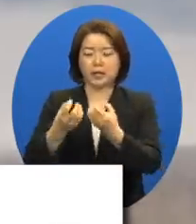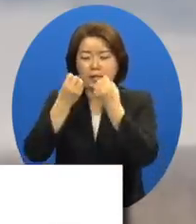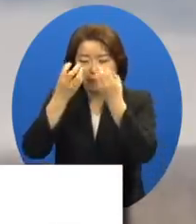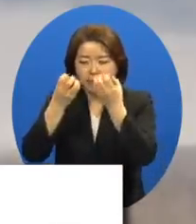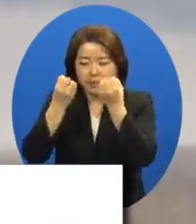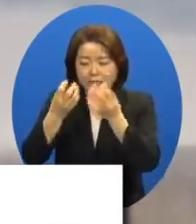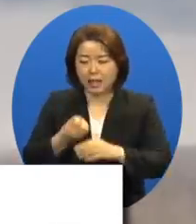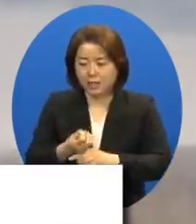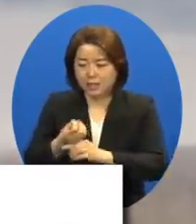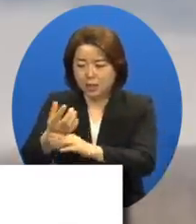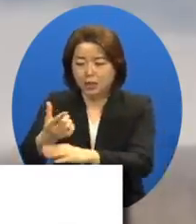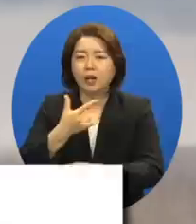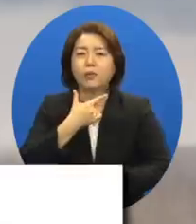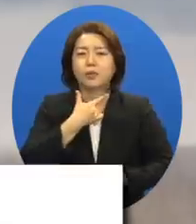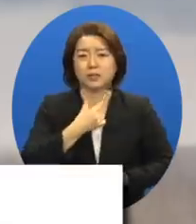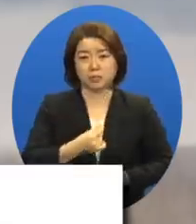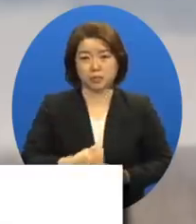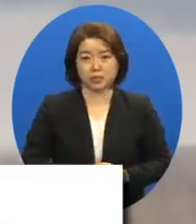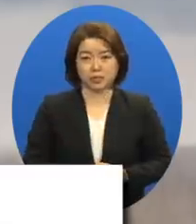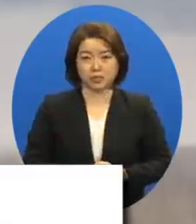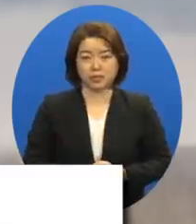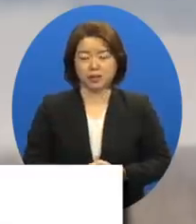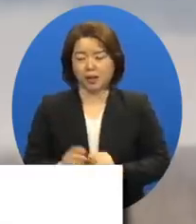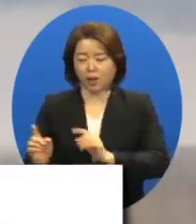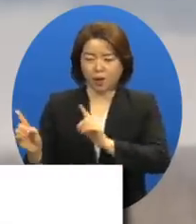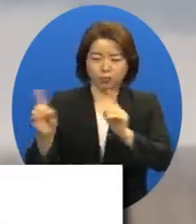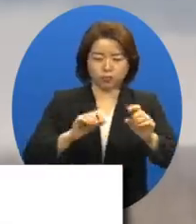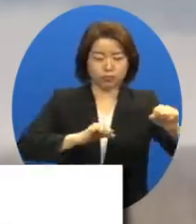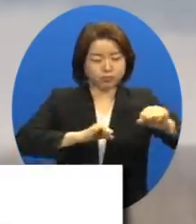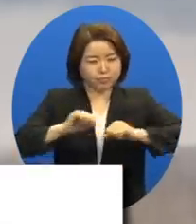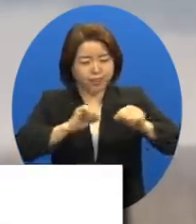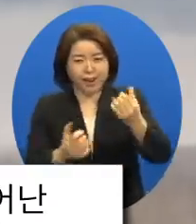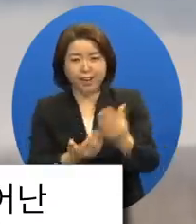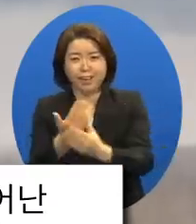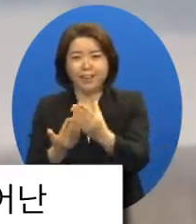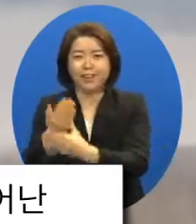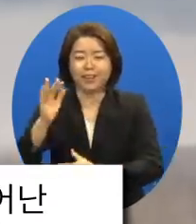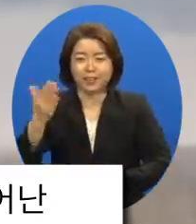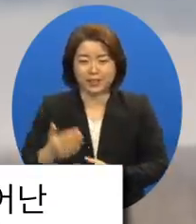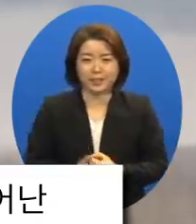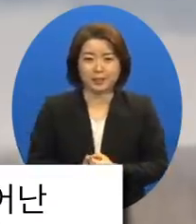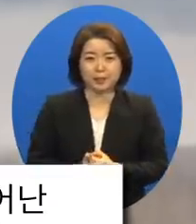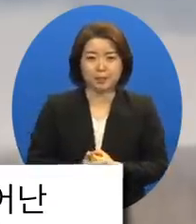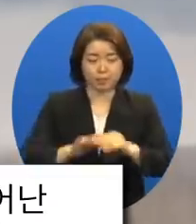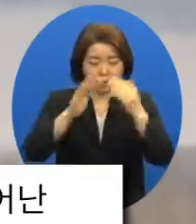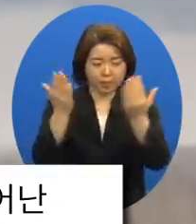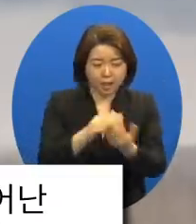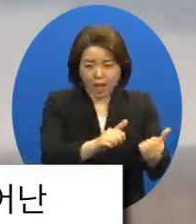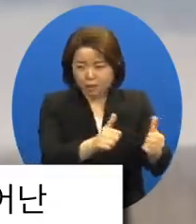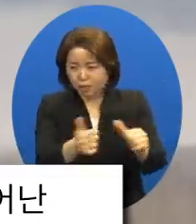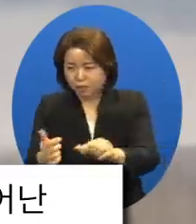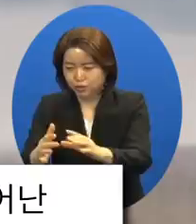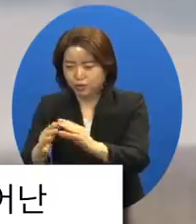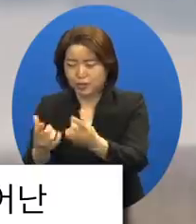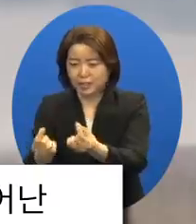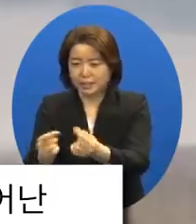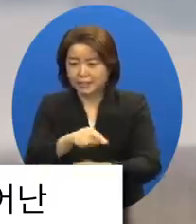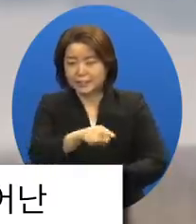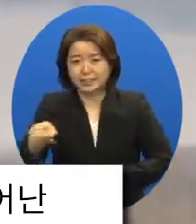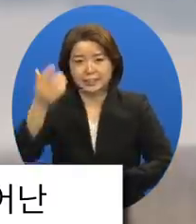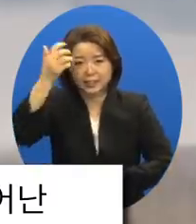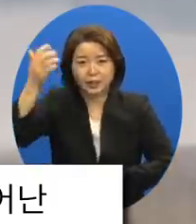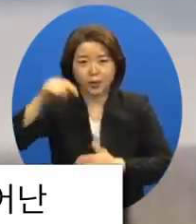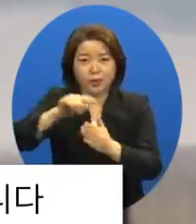전하고 싶 프레 부활의 역사가 일어나기 시작하고 그 다 죽은 것 같은 그들의 영혼 속에